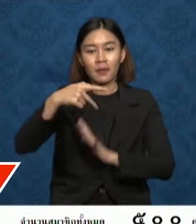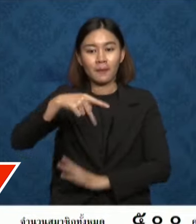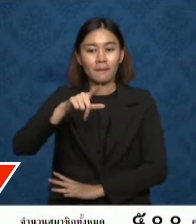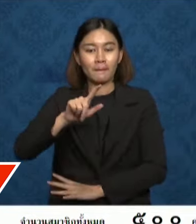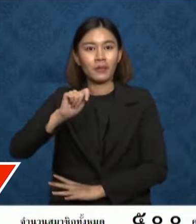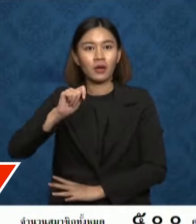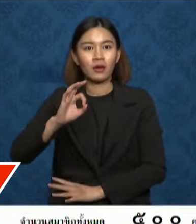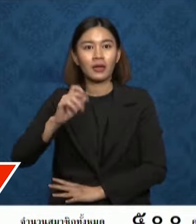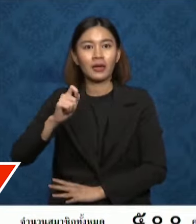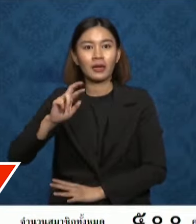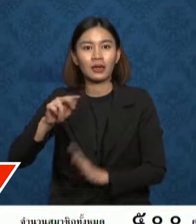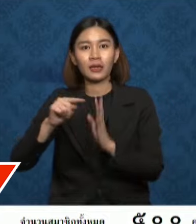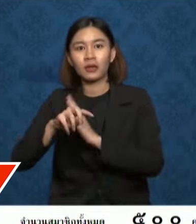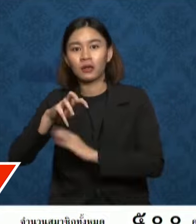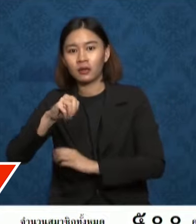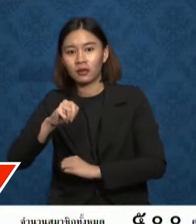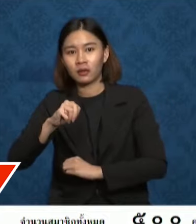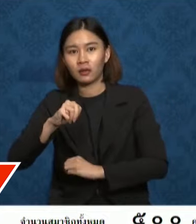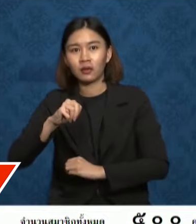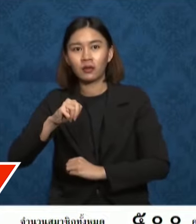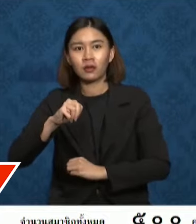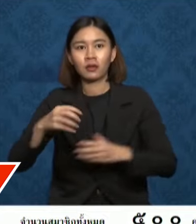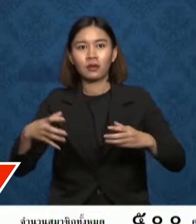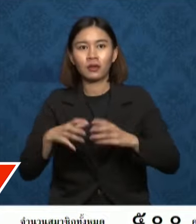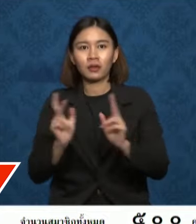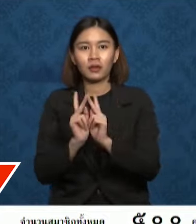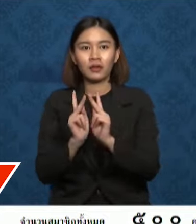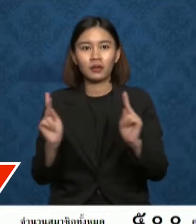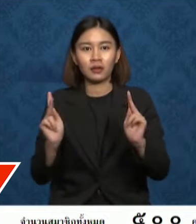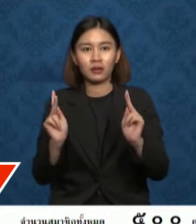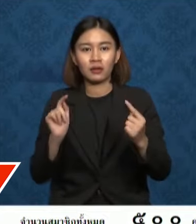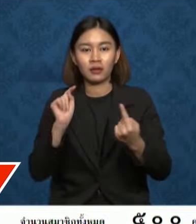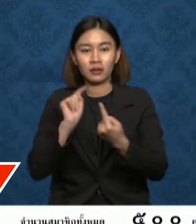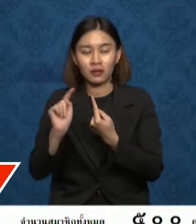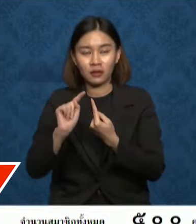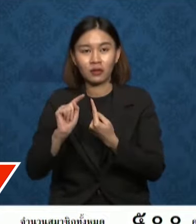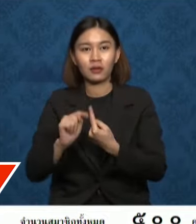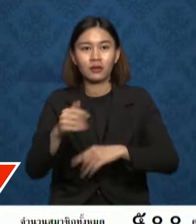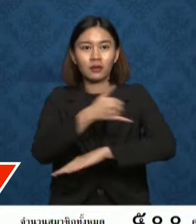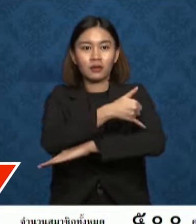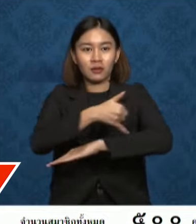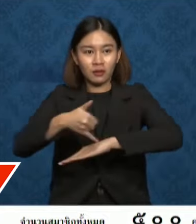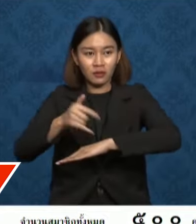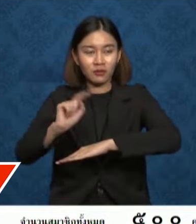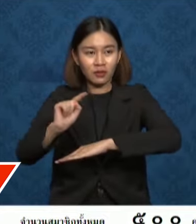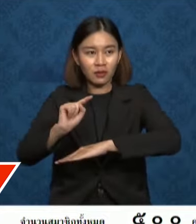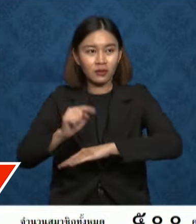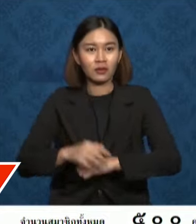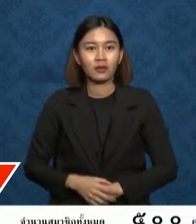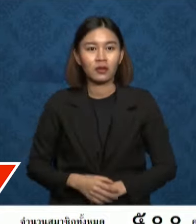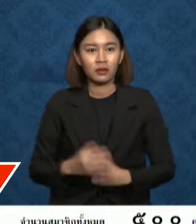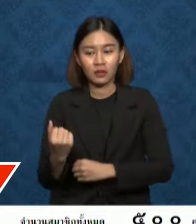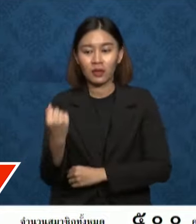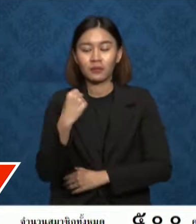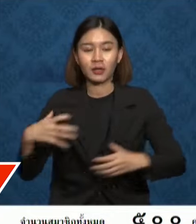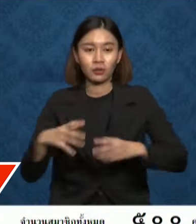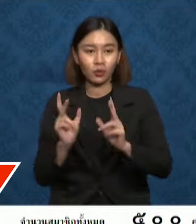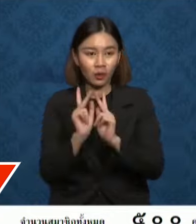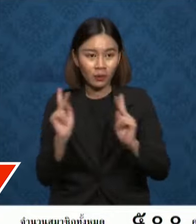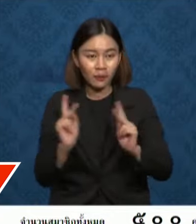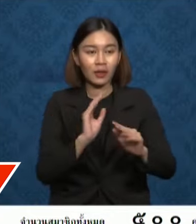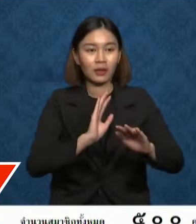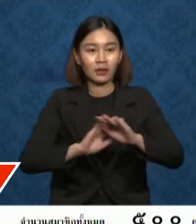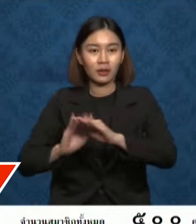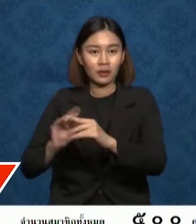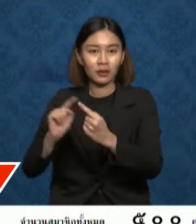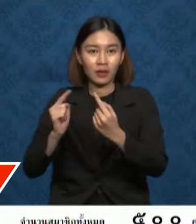าการประชุมกรมธิการในห้องใหญ่และอนุทงสองห้องเราจะใช้เป็เวทีี่ใช้อำนาจกรรธิการในการเรีย